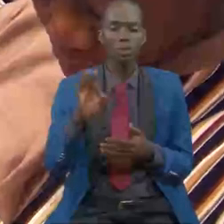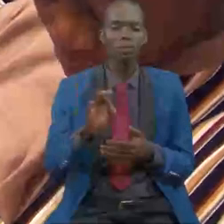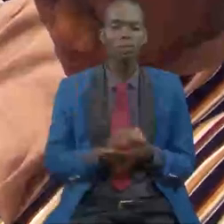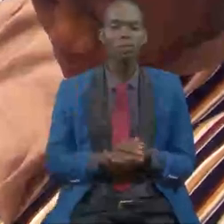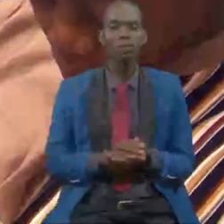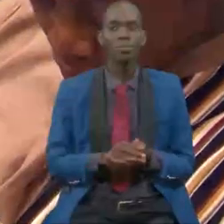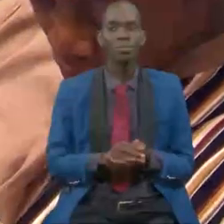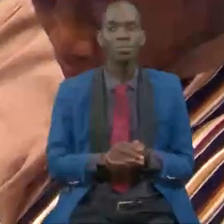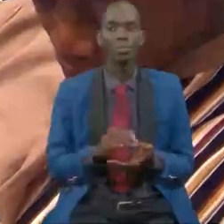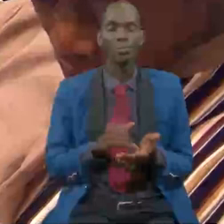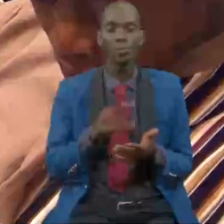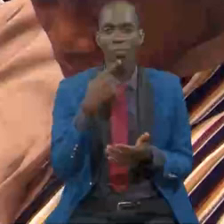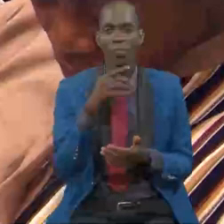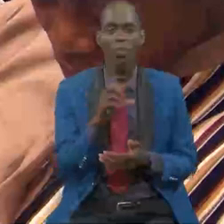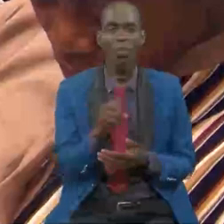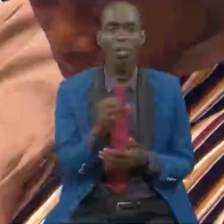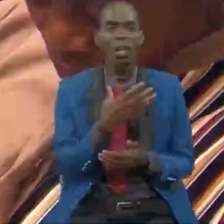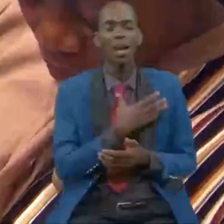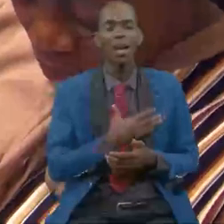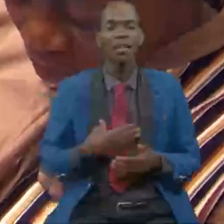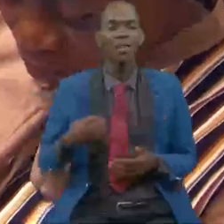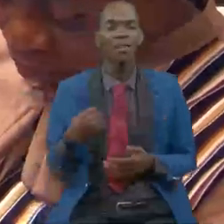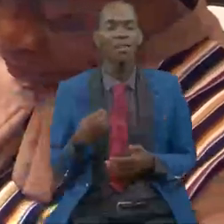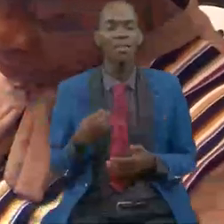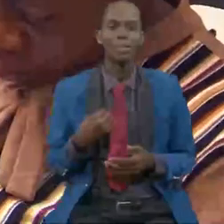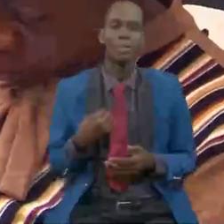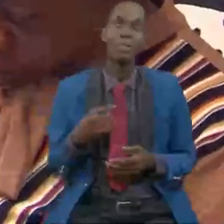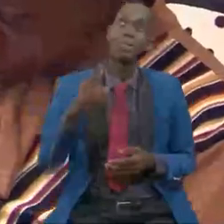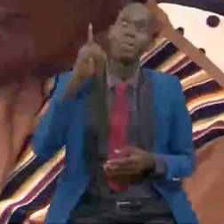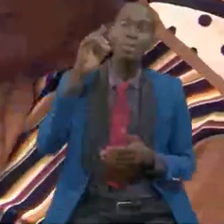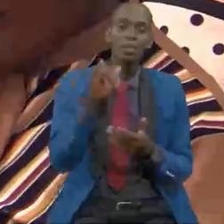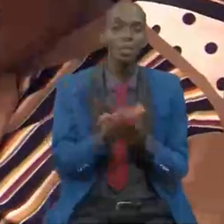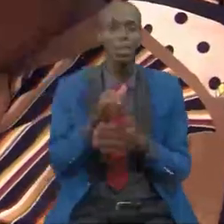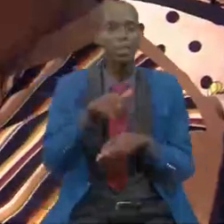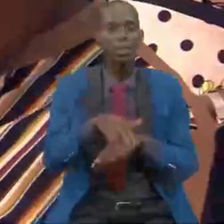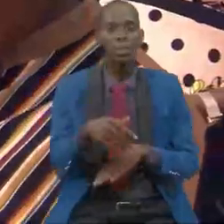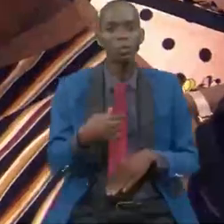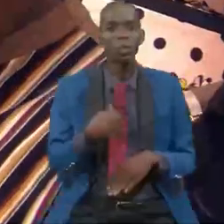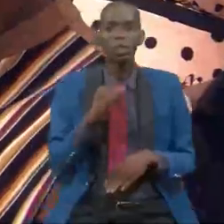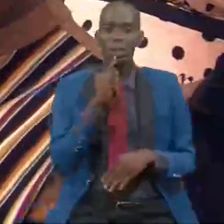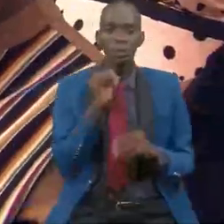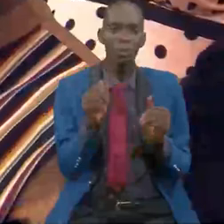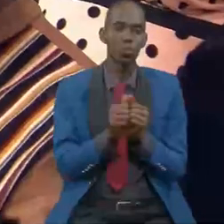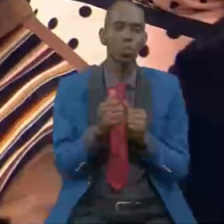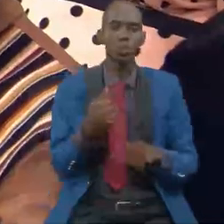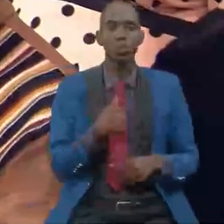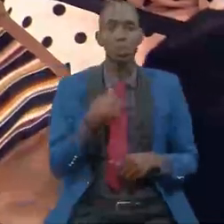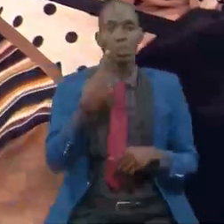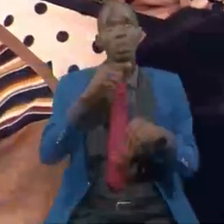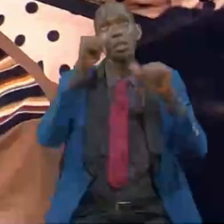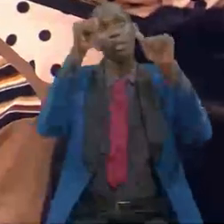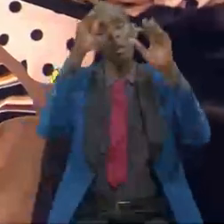29 dit, « Celui qui m'a envoyé est avec moi.